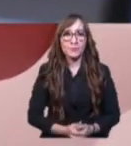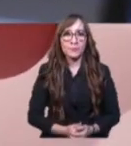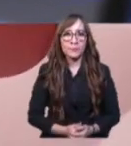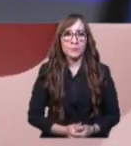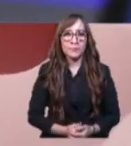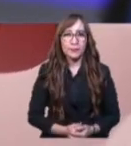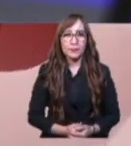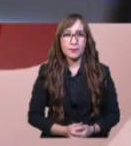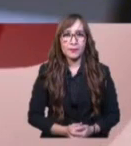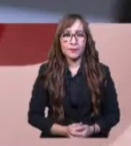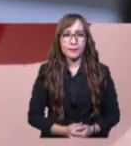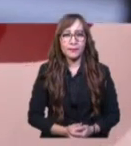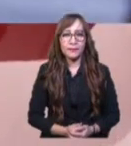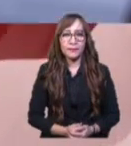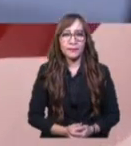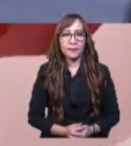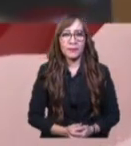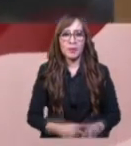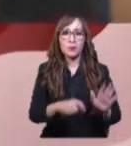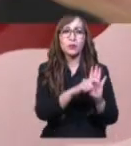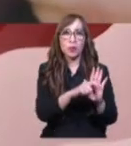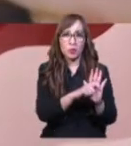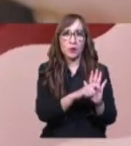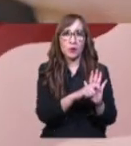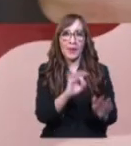kalau mungkin aku ambil contoh lagi di